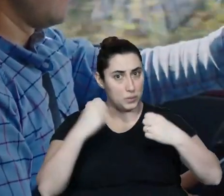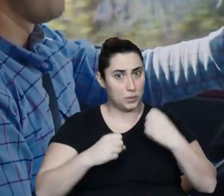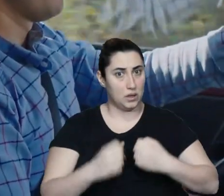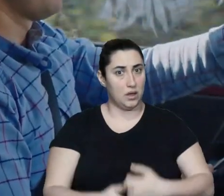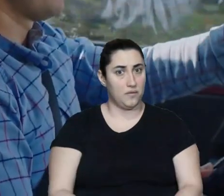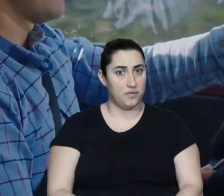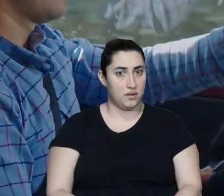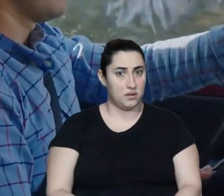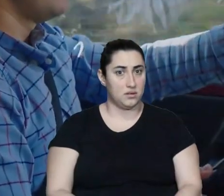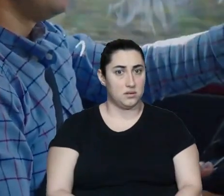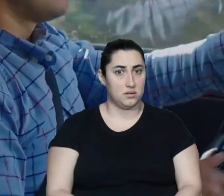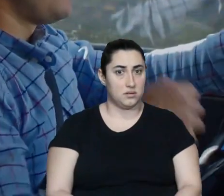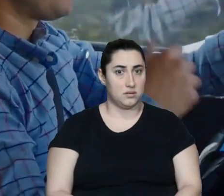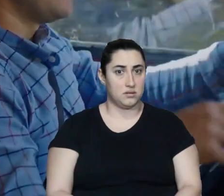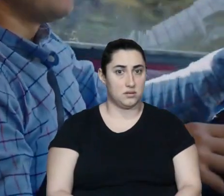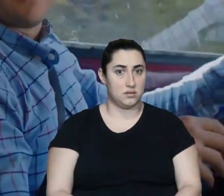arabayı.